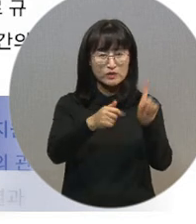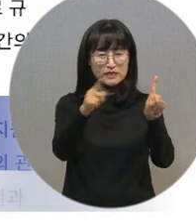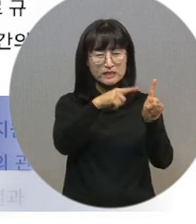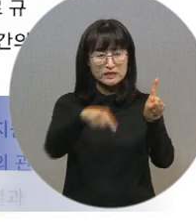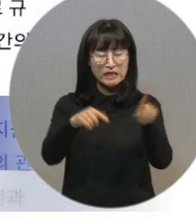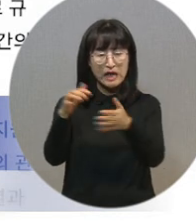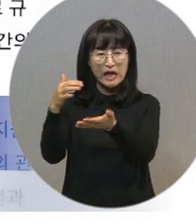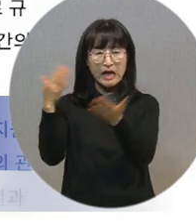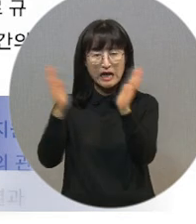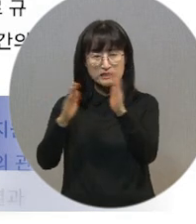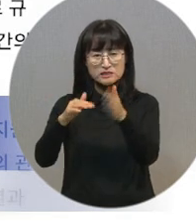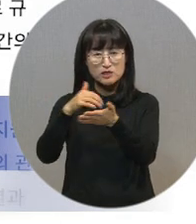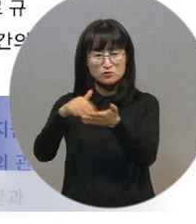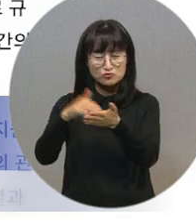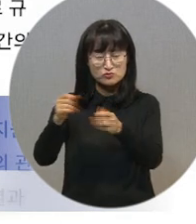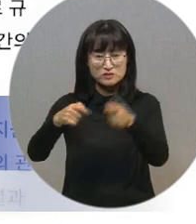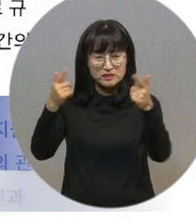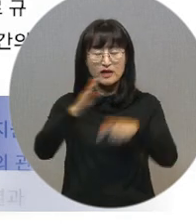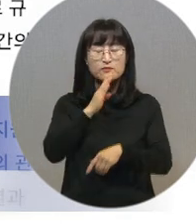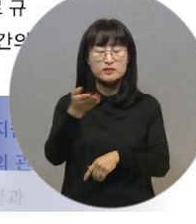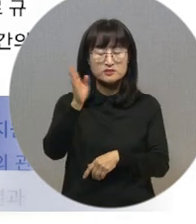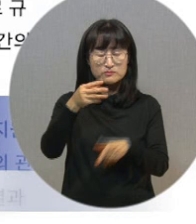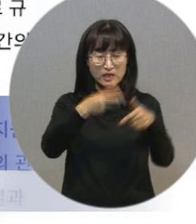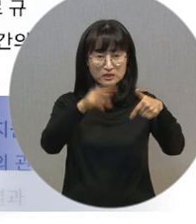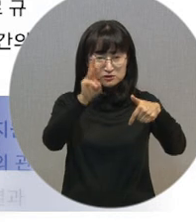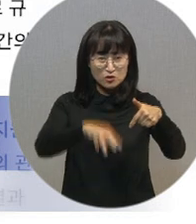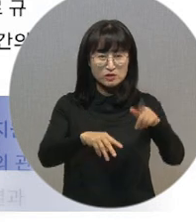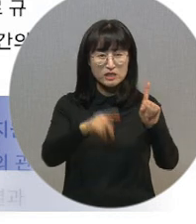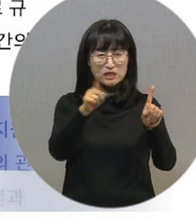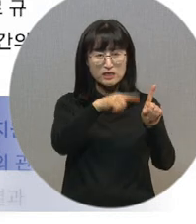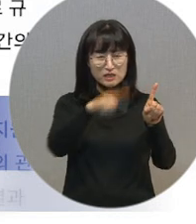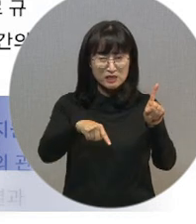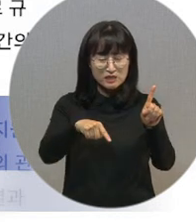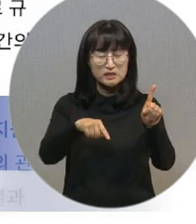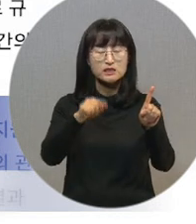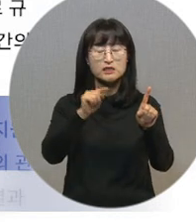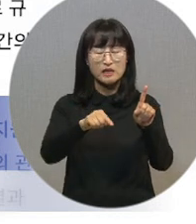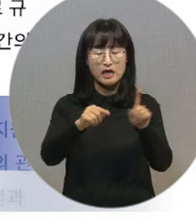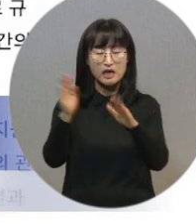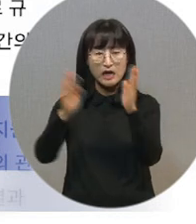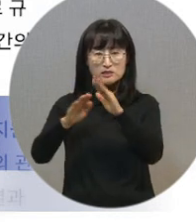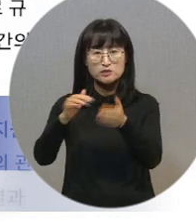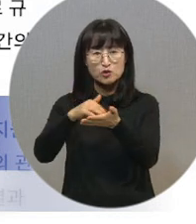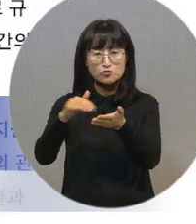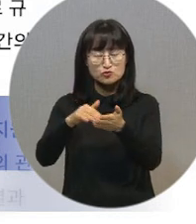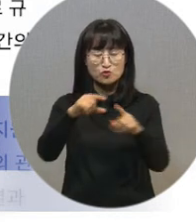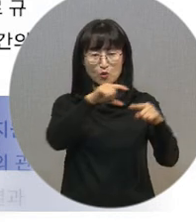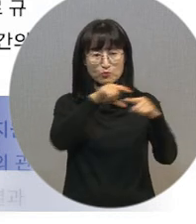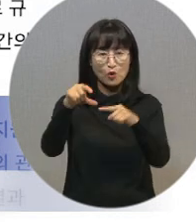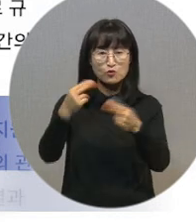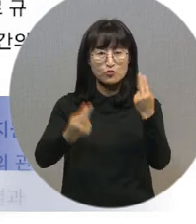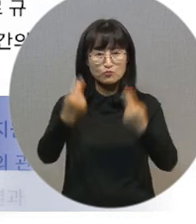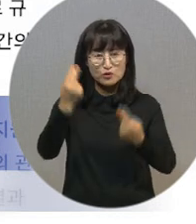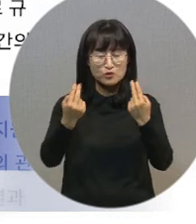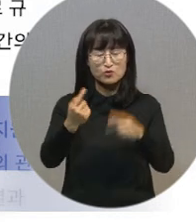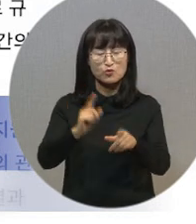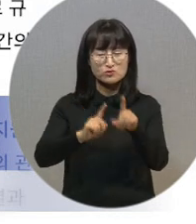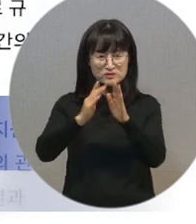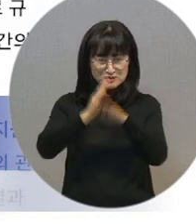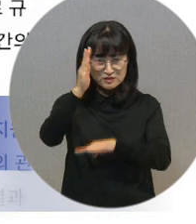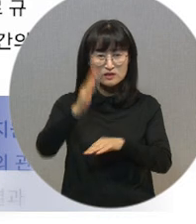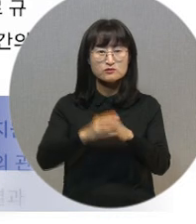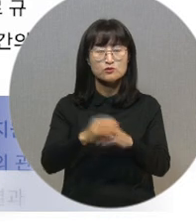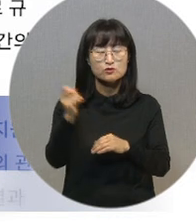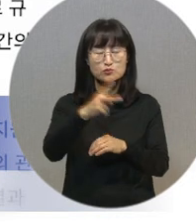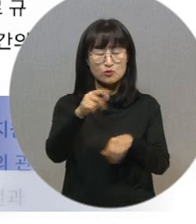학생수는 증가했지만 인천은 특수교사 1인당 학생수가 전국 평균보다도 높고 인천 적의